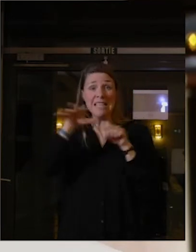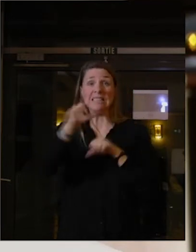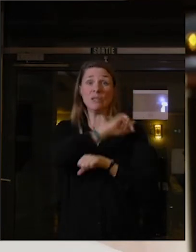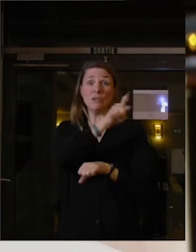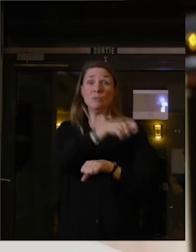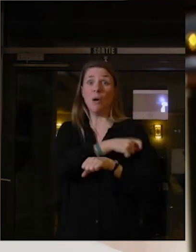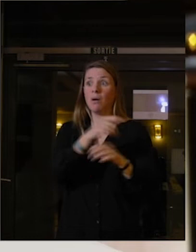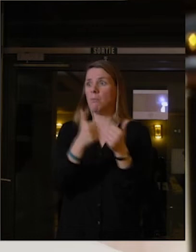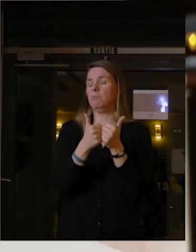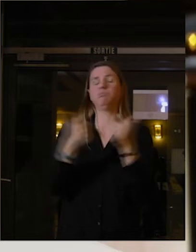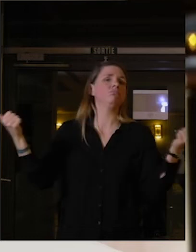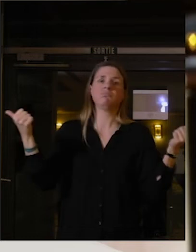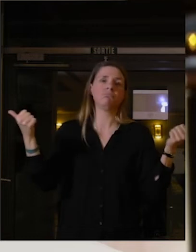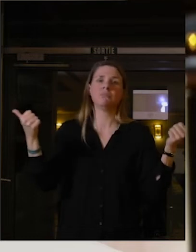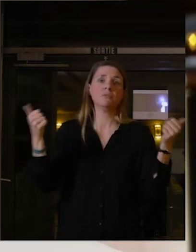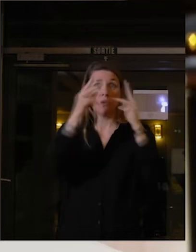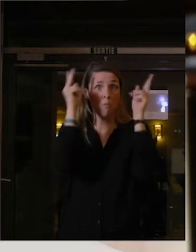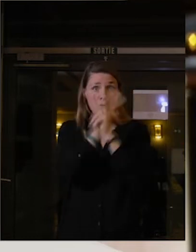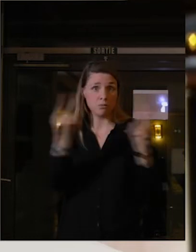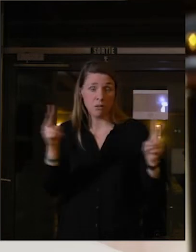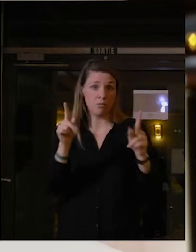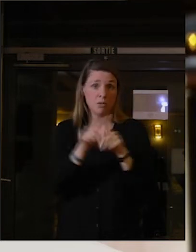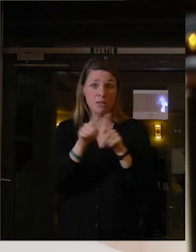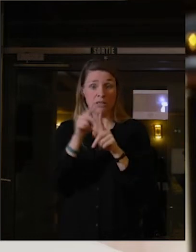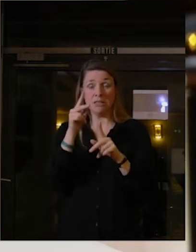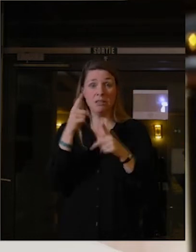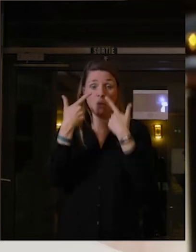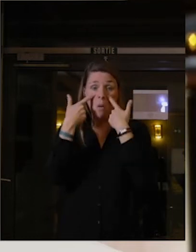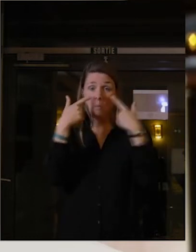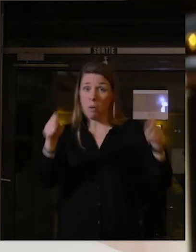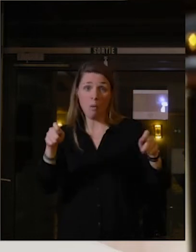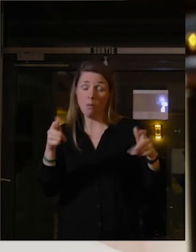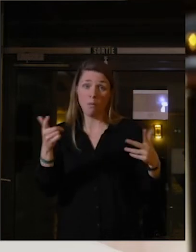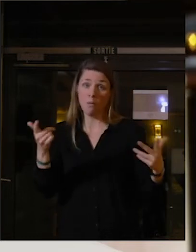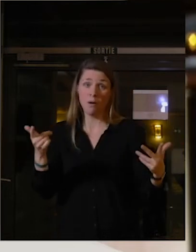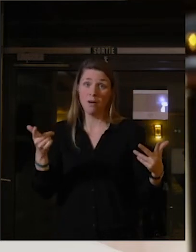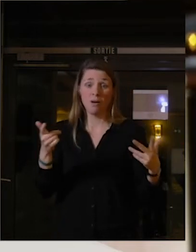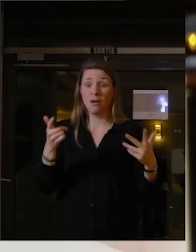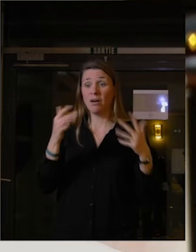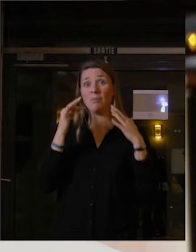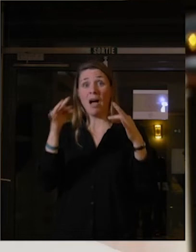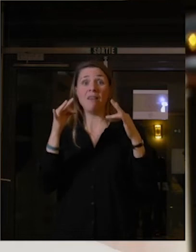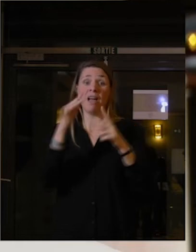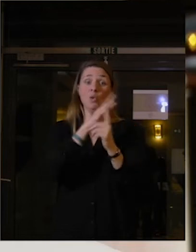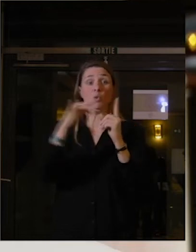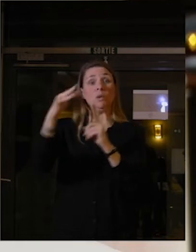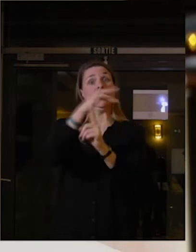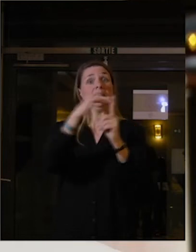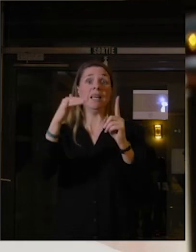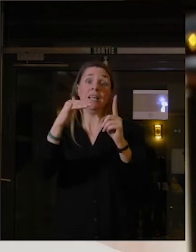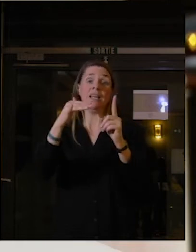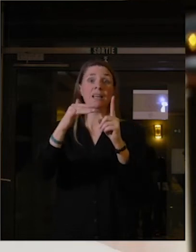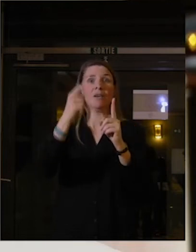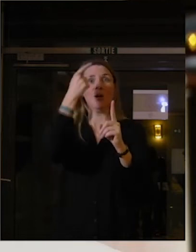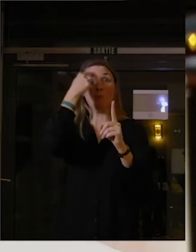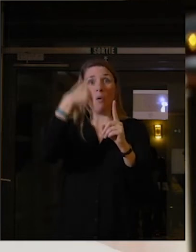son ensemble et de la visibilité également de tout ce qui compose la société. Pour moi, le